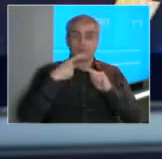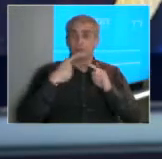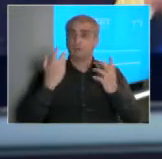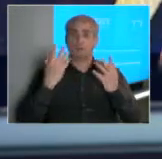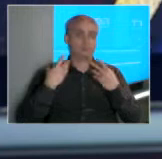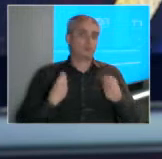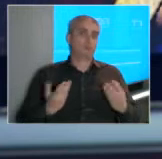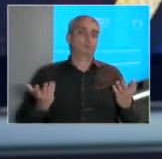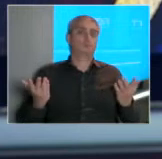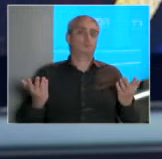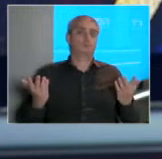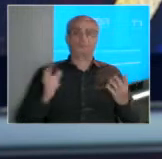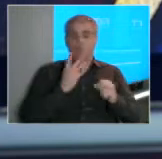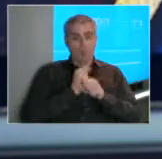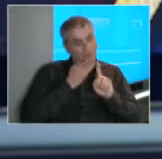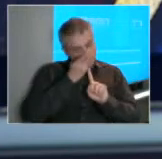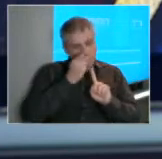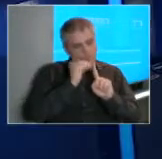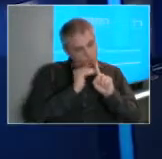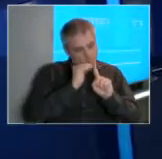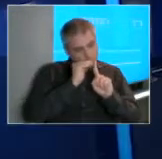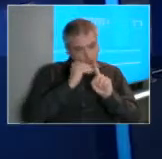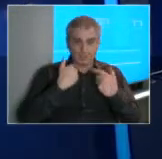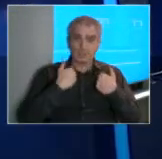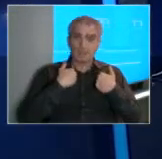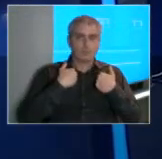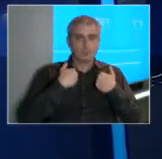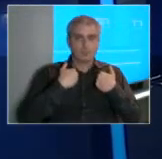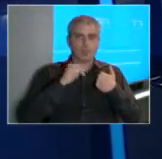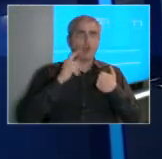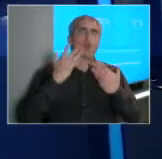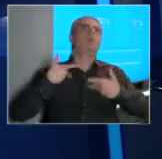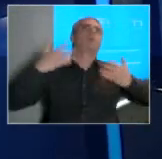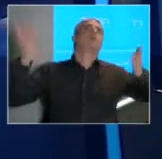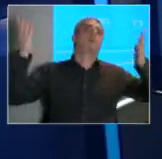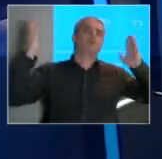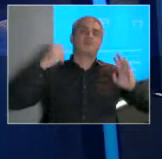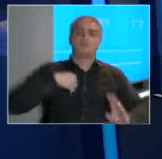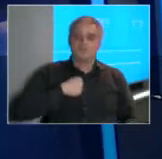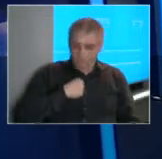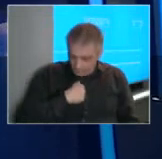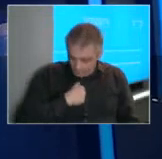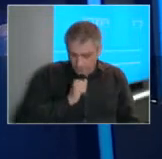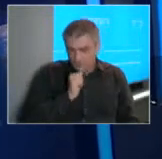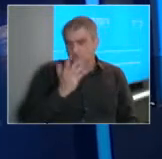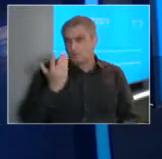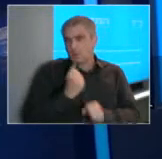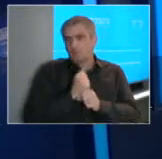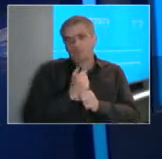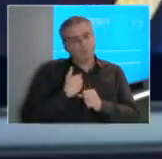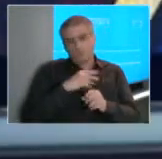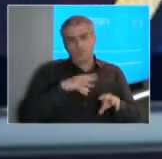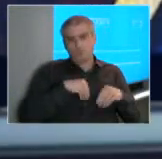שהיו מבורכות על זה, לא עברנו אותו, אבל אני לא קונה את זה, ואני מסרב, מה לעשות?